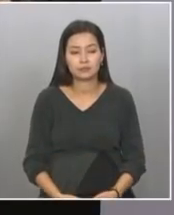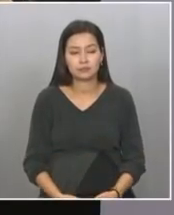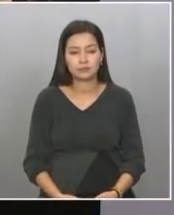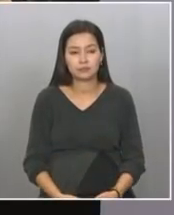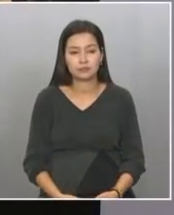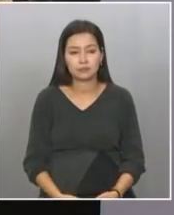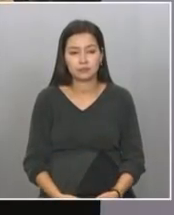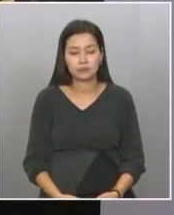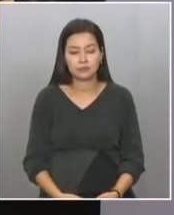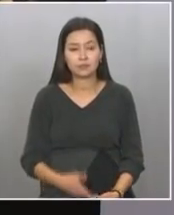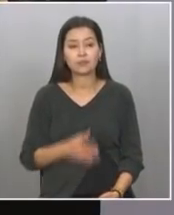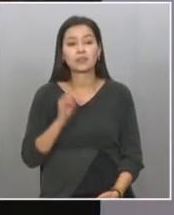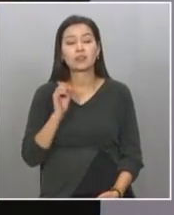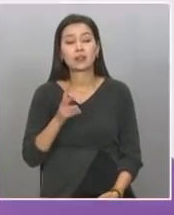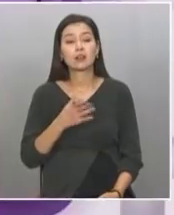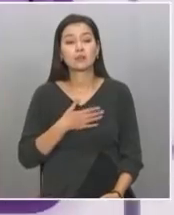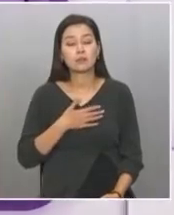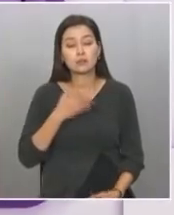А как мы узнаем время, ребята?